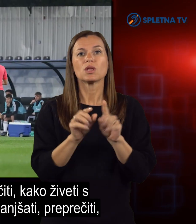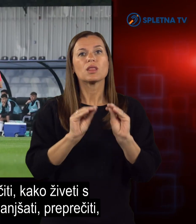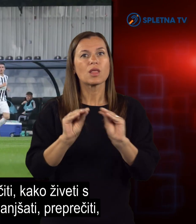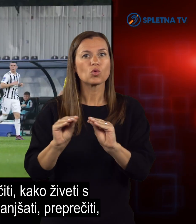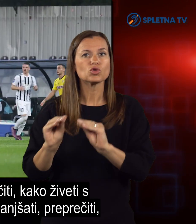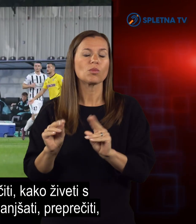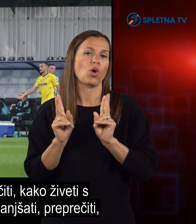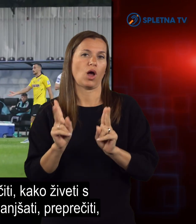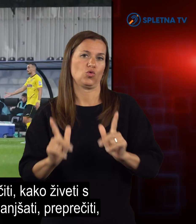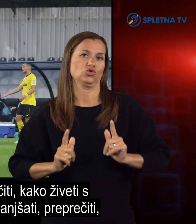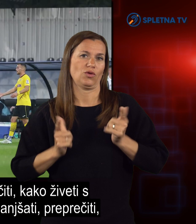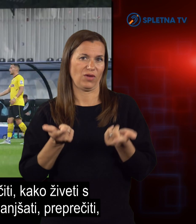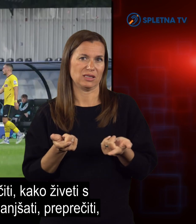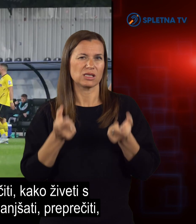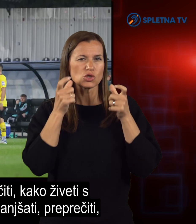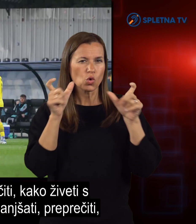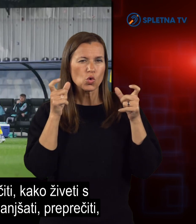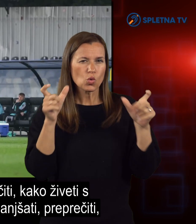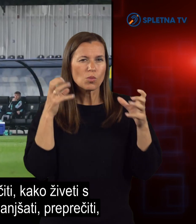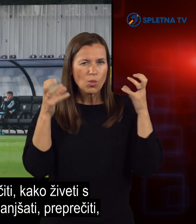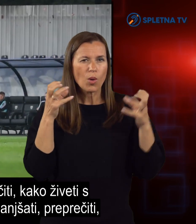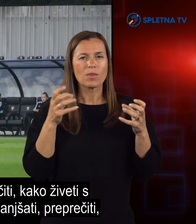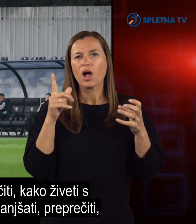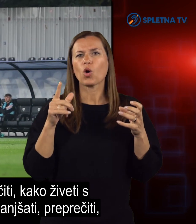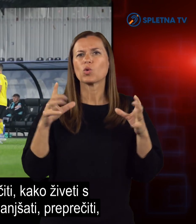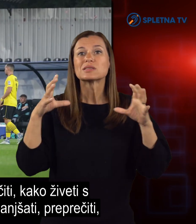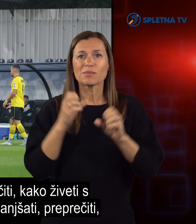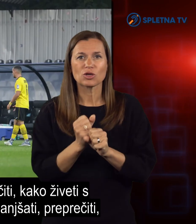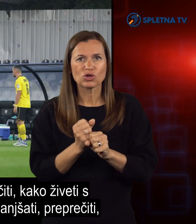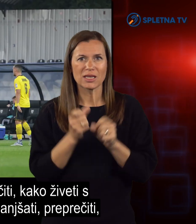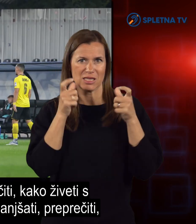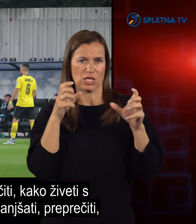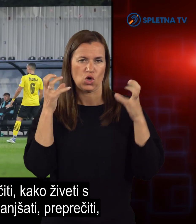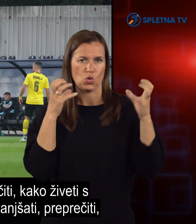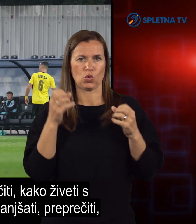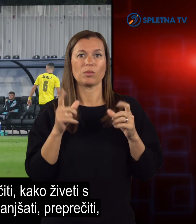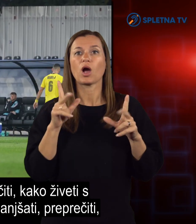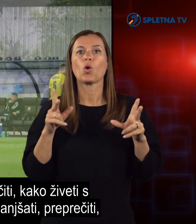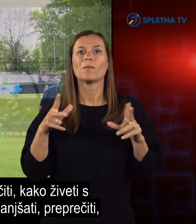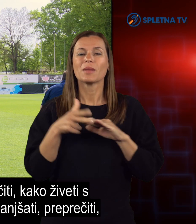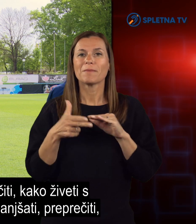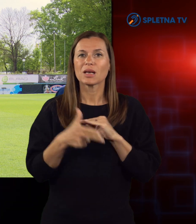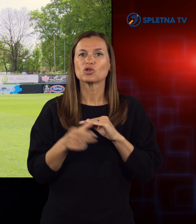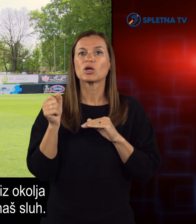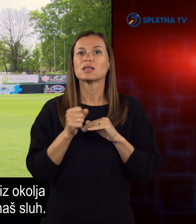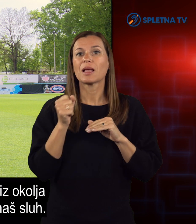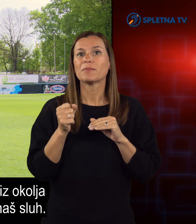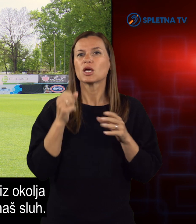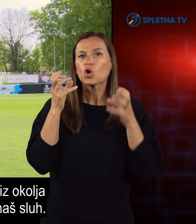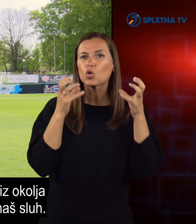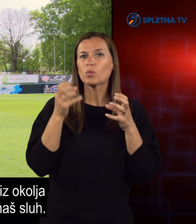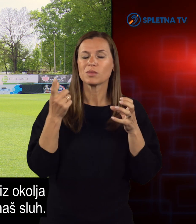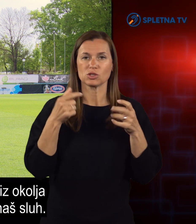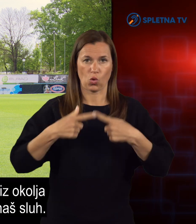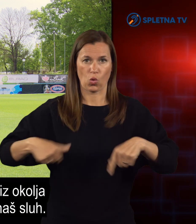tudi naučimo, kako živeti s hrupom, kako zmanjšati s hrupom, kako preprečiti,